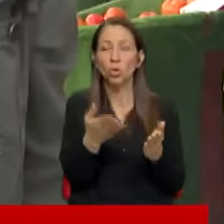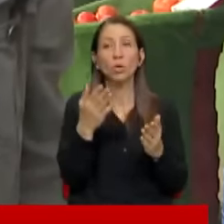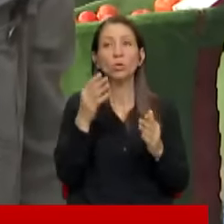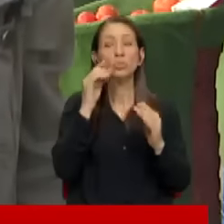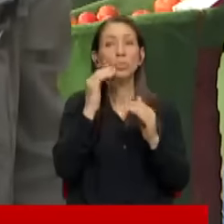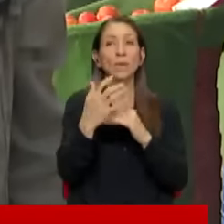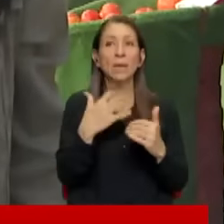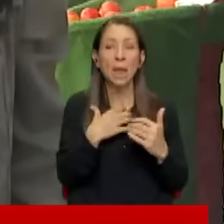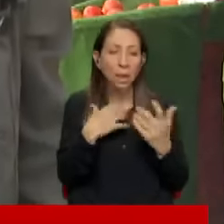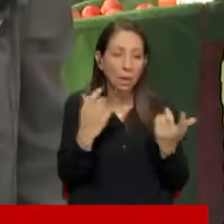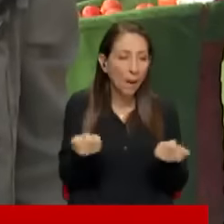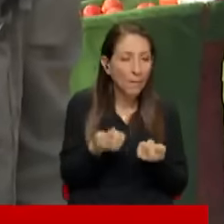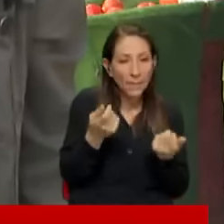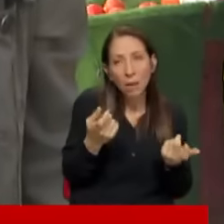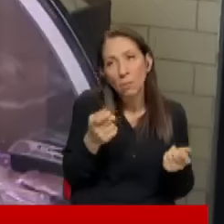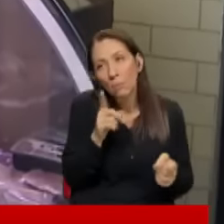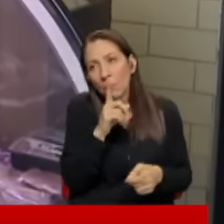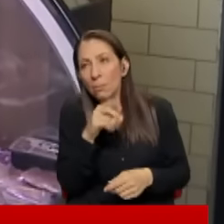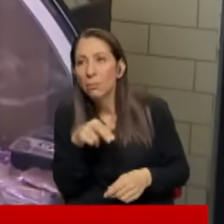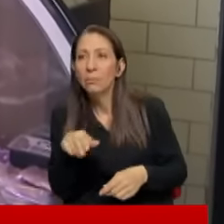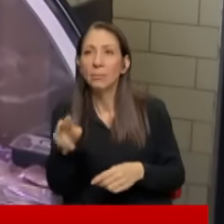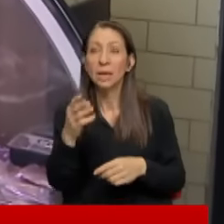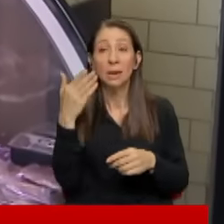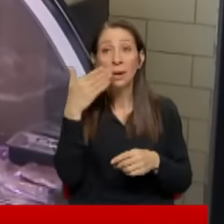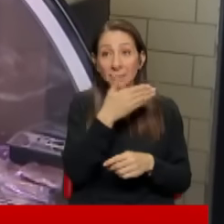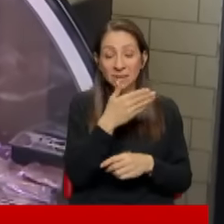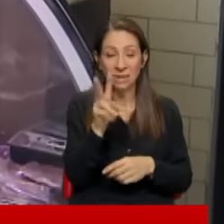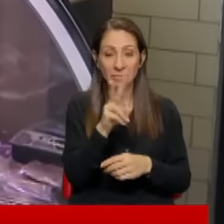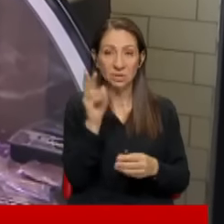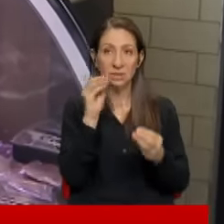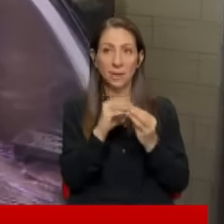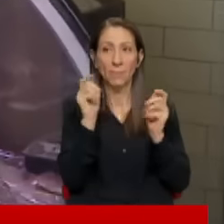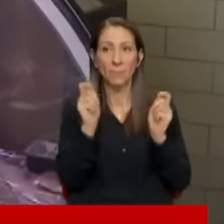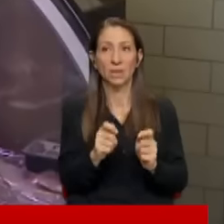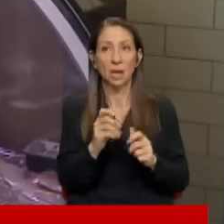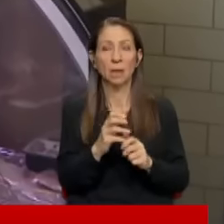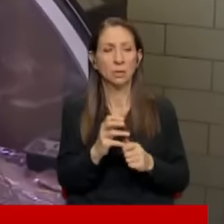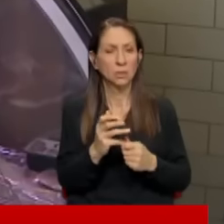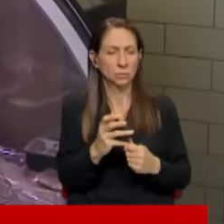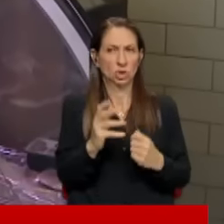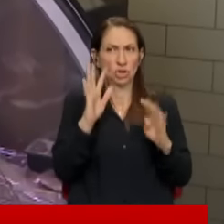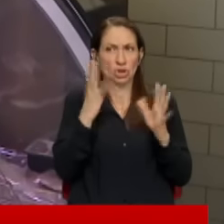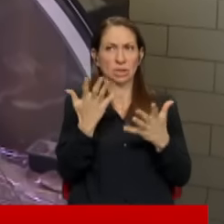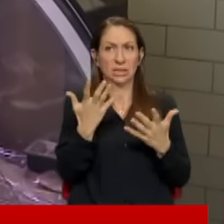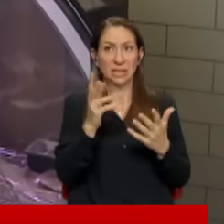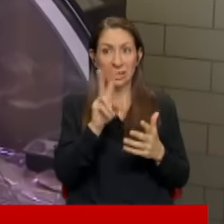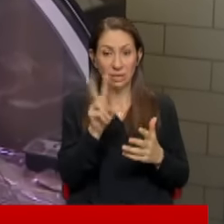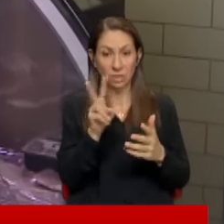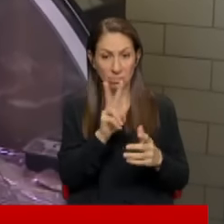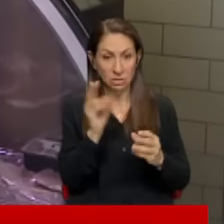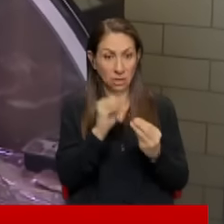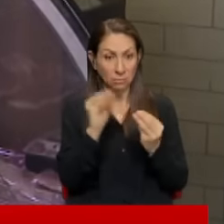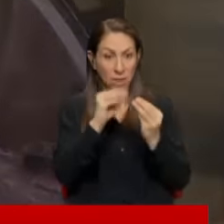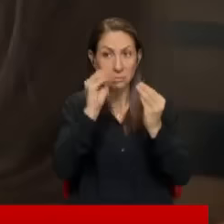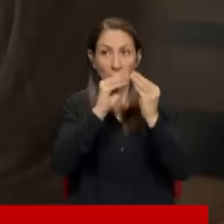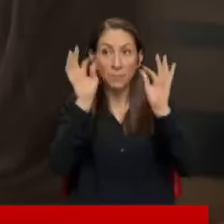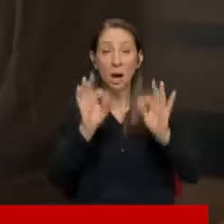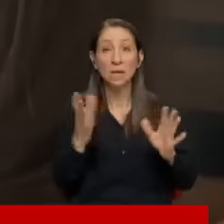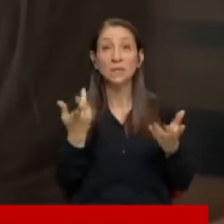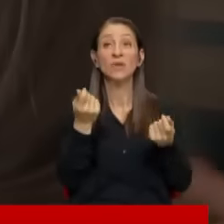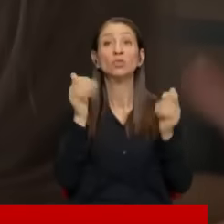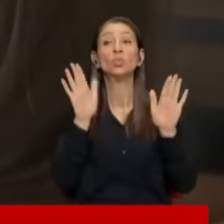kendi haline kalmış. Boynunu büküp gülüyor. Ramazan geldi, 20 lira zam yaptılar. Birdenbire şaşırdık artık, 20-20 gelmeye başladı.